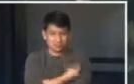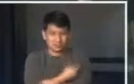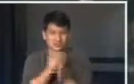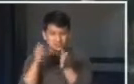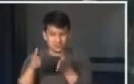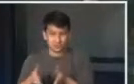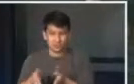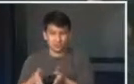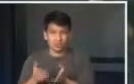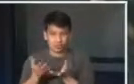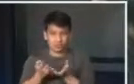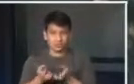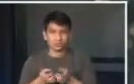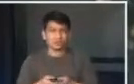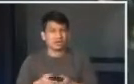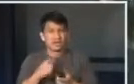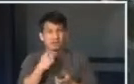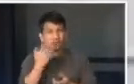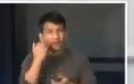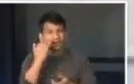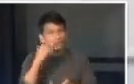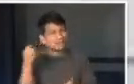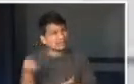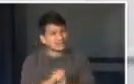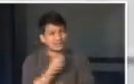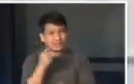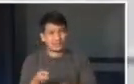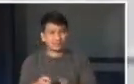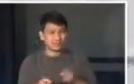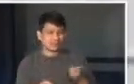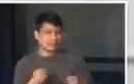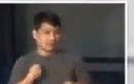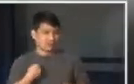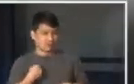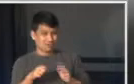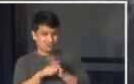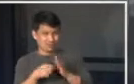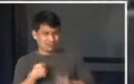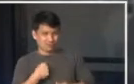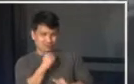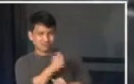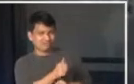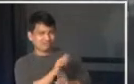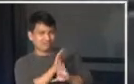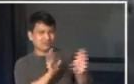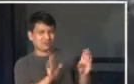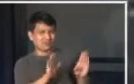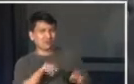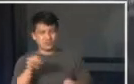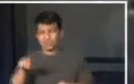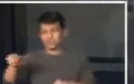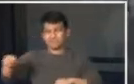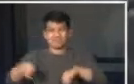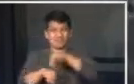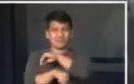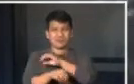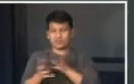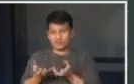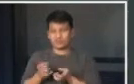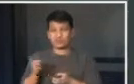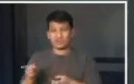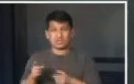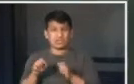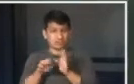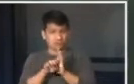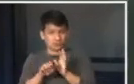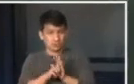Ito po'y naglalayo na hindi masayang ang bakuna kapag umayaw sa pagpapaturok ang health worker sa araw mismo ng vaccination. Halimbawa, ang